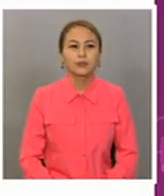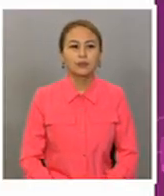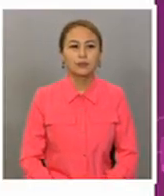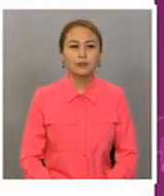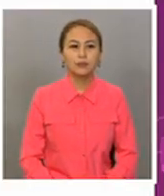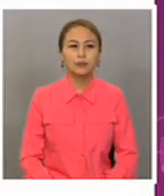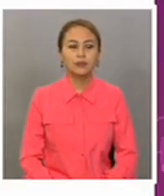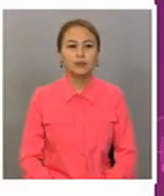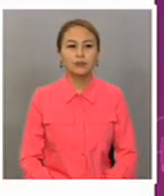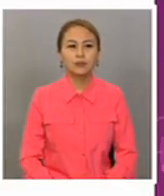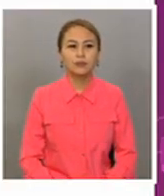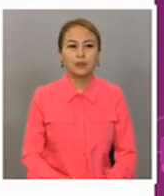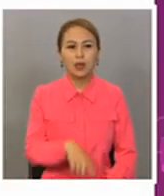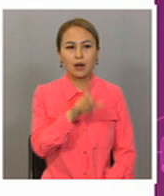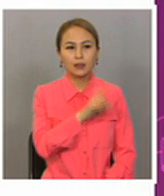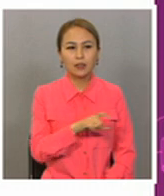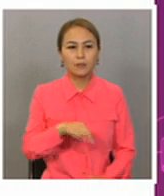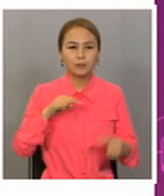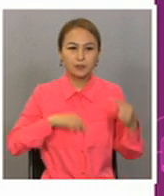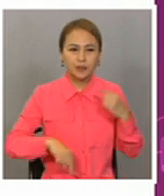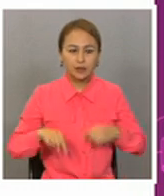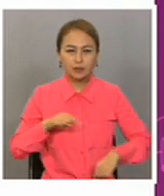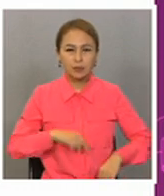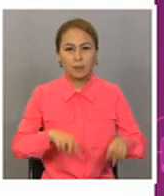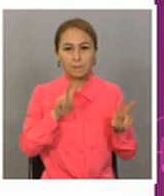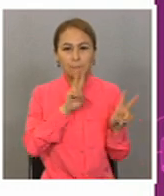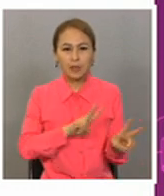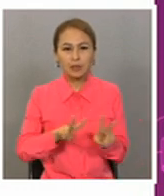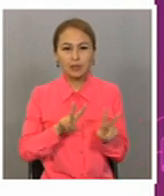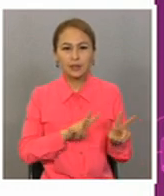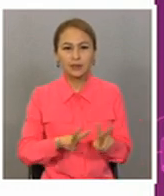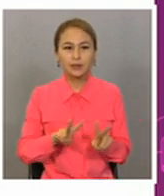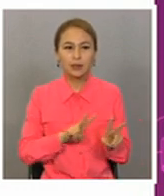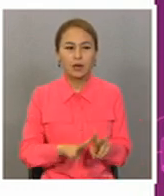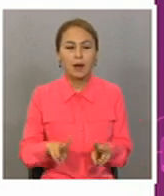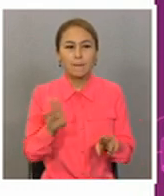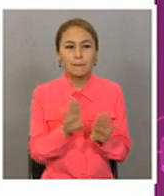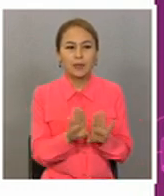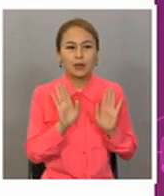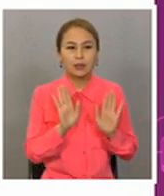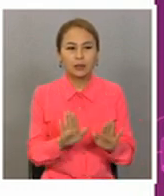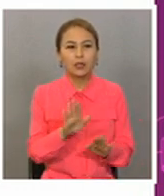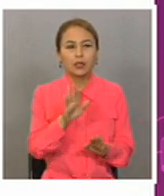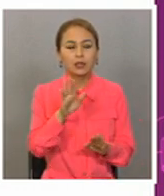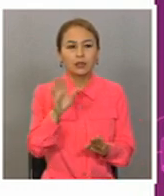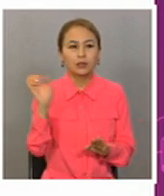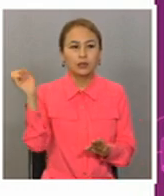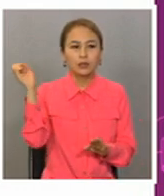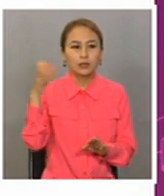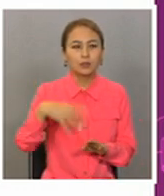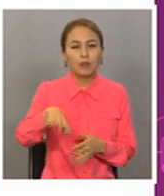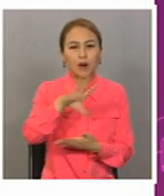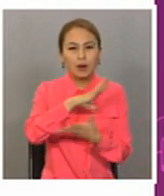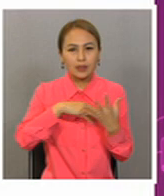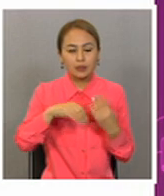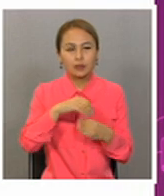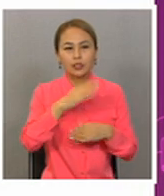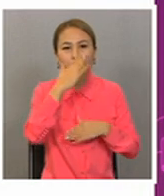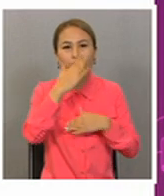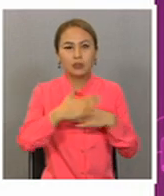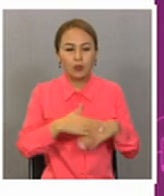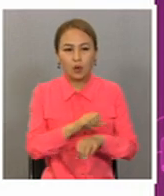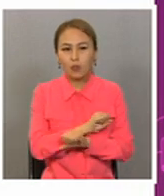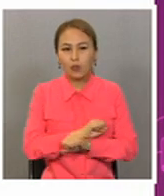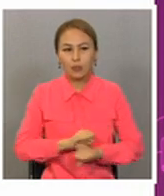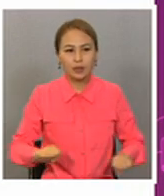Я, балалар, адам аспан денелерін бақылайды. Бірақ балалар, аспан денелерінің барлығына жақындауға